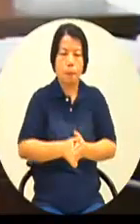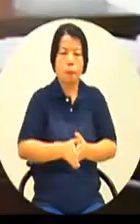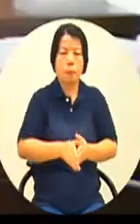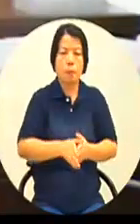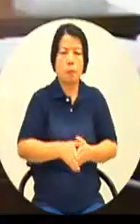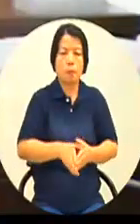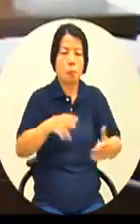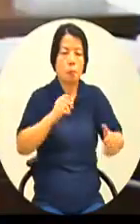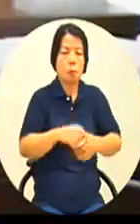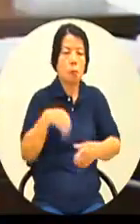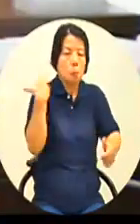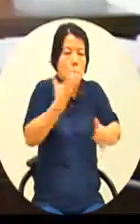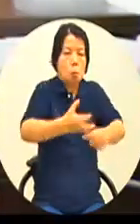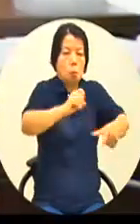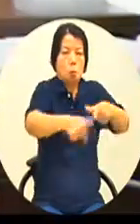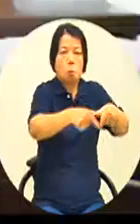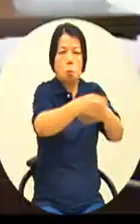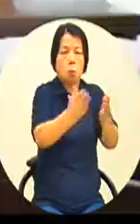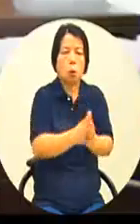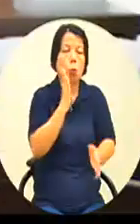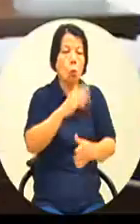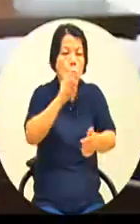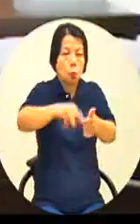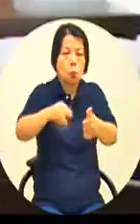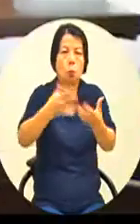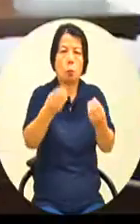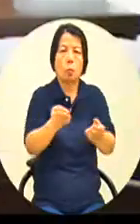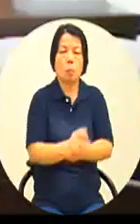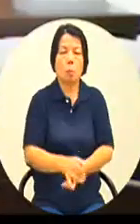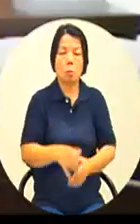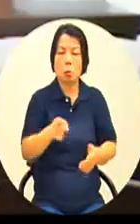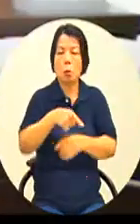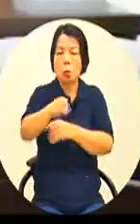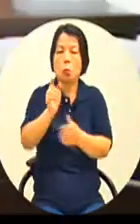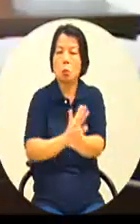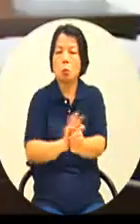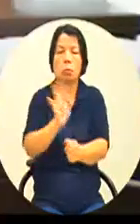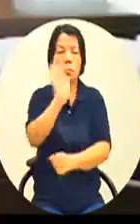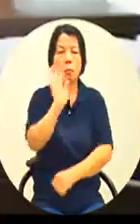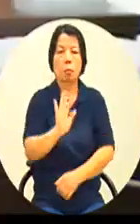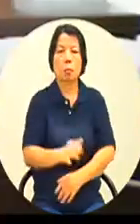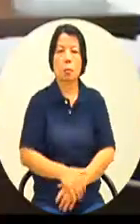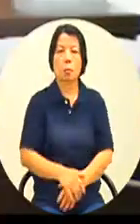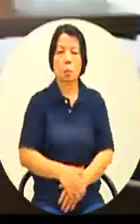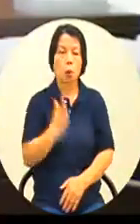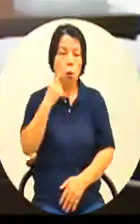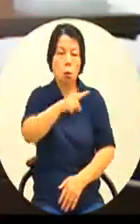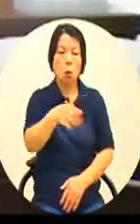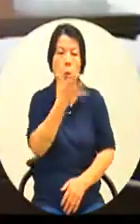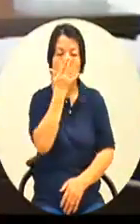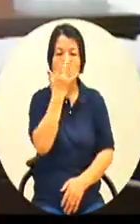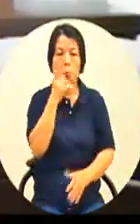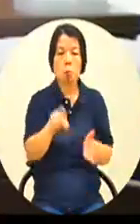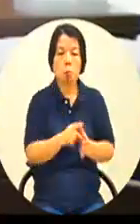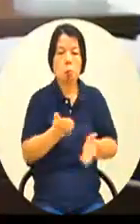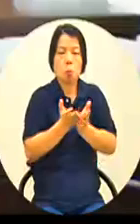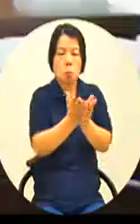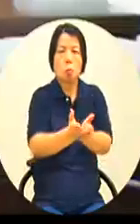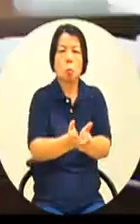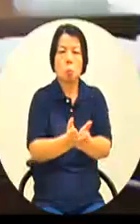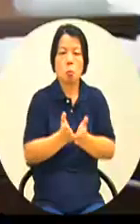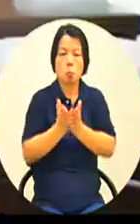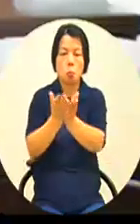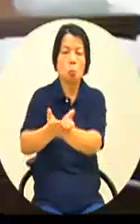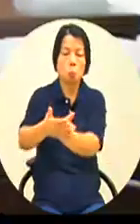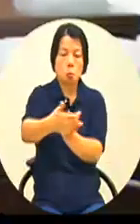司，在他前线如果没有授权，你不要轻易到前线去做这个服务案件，你如果还不懂轮船公司的船出现什么